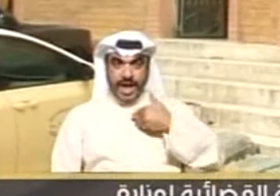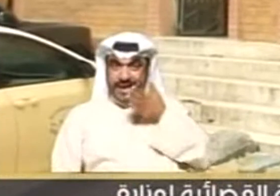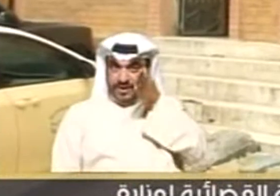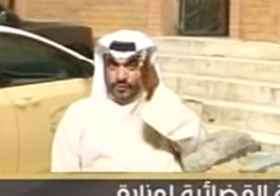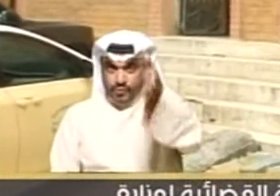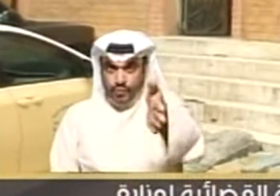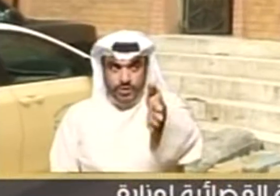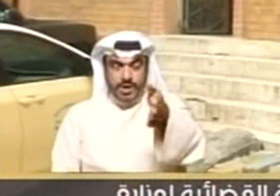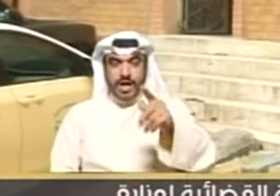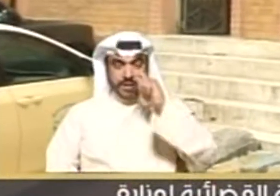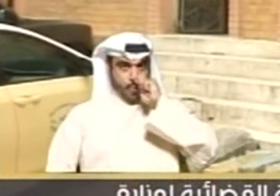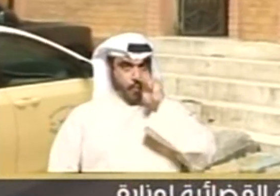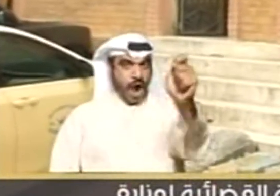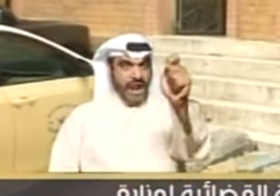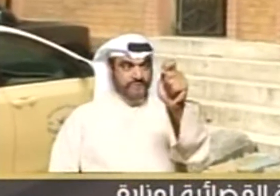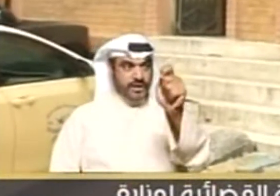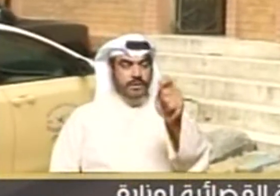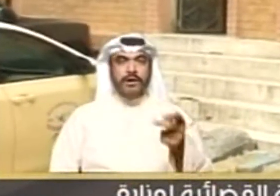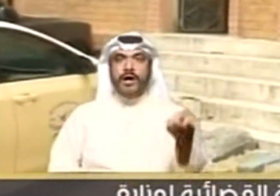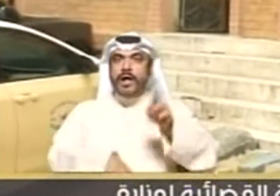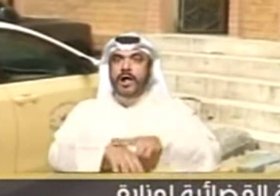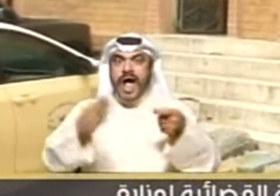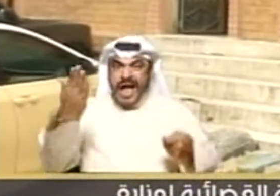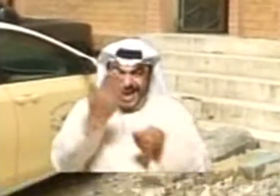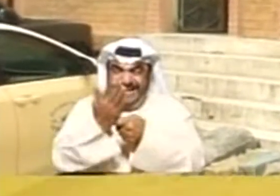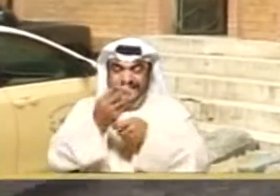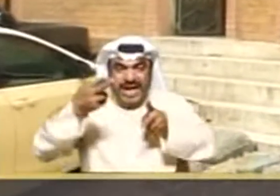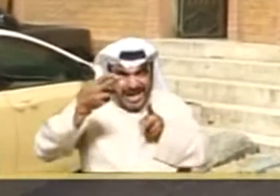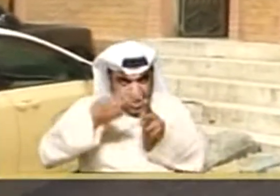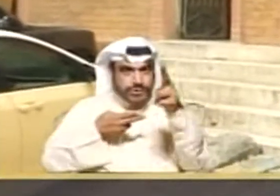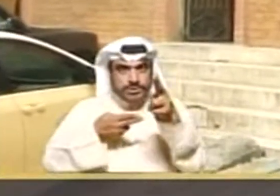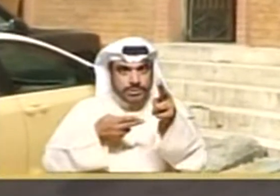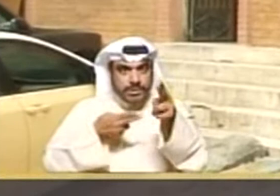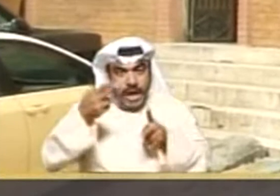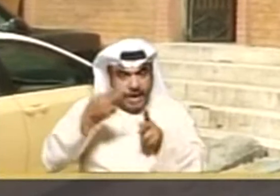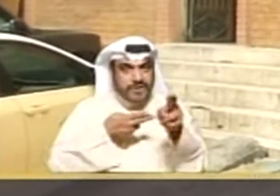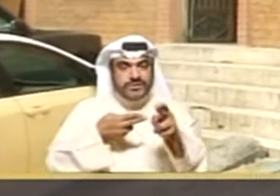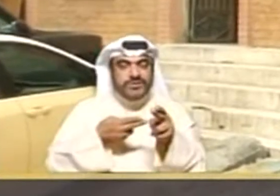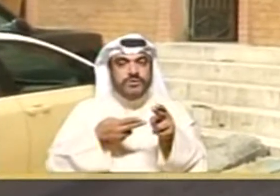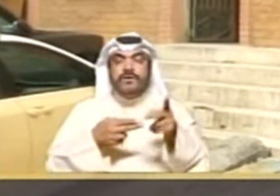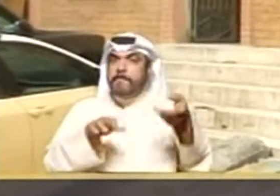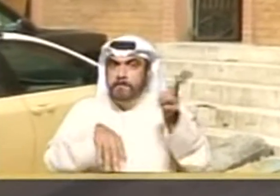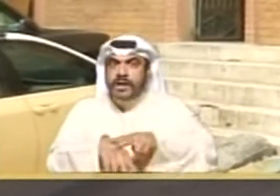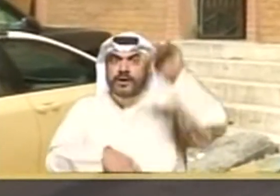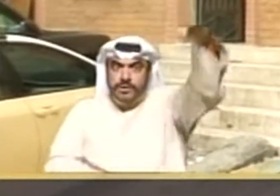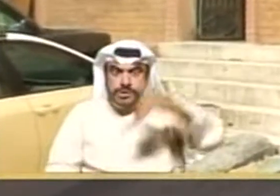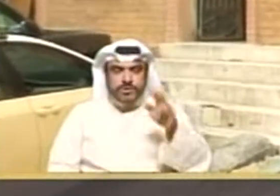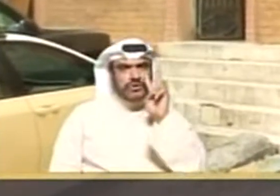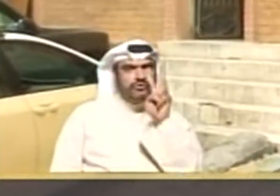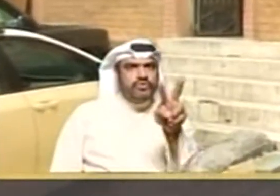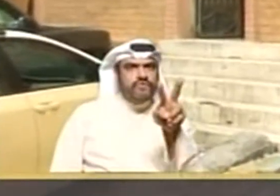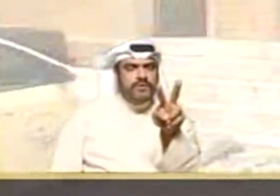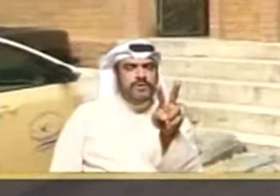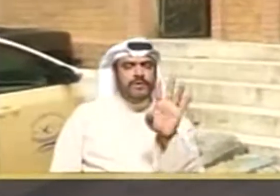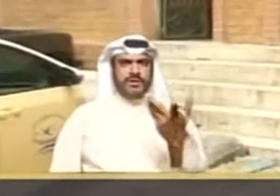من المكان المخالف نفسه التيار يرجع مره ثانيه، يعني ما يطول التيار يمكن ربع نص ساعه الا رادين التيار، ونقطع